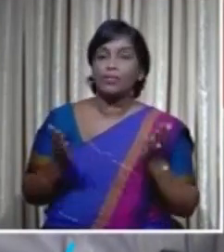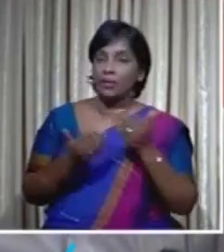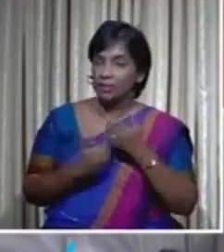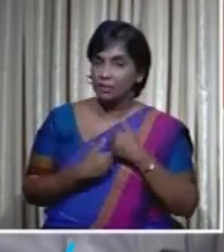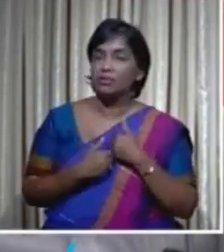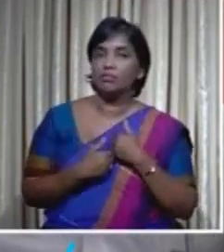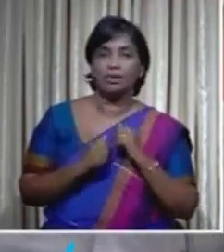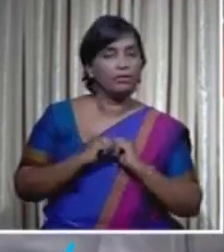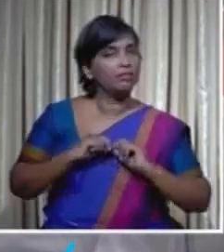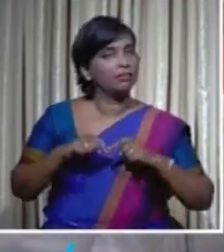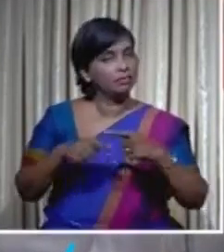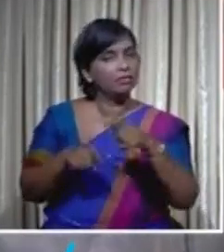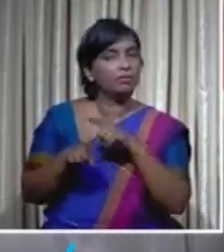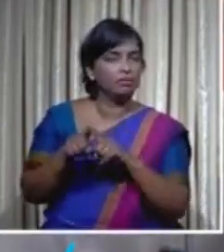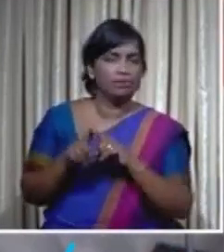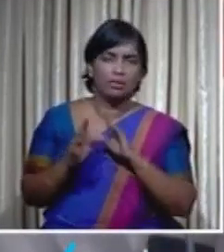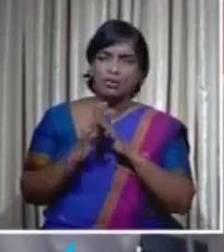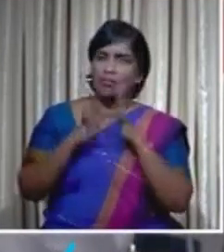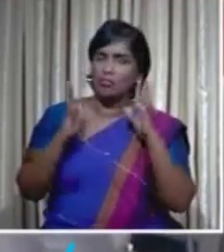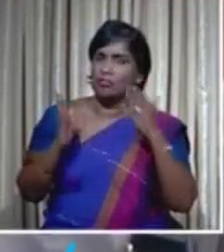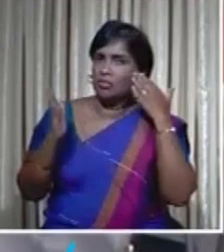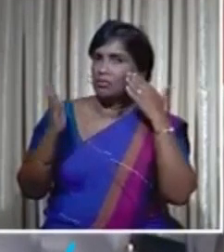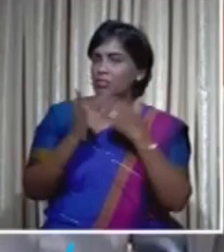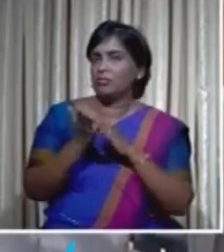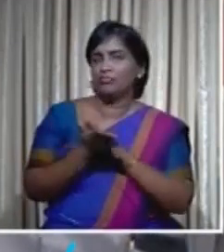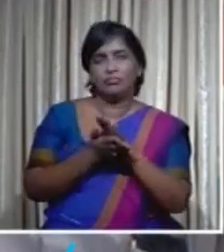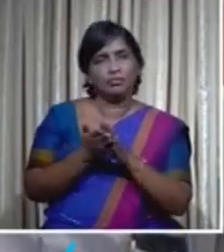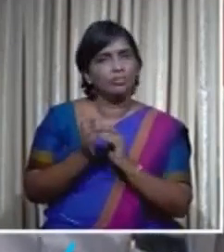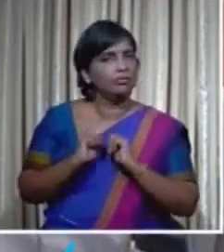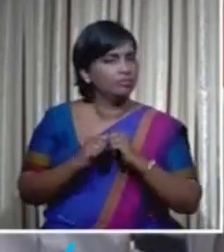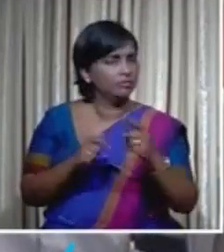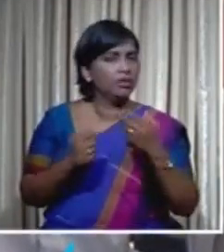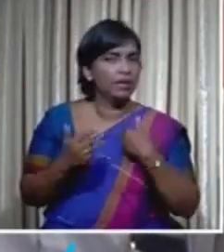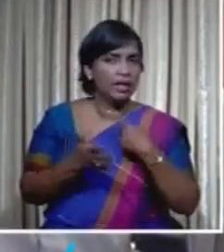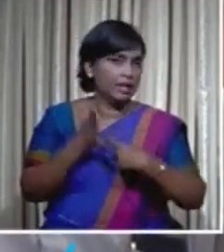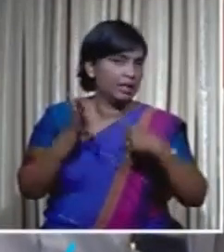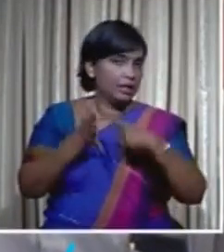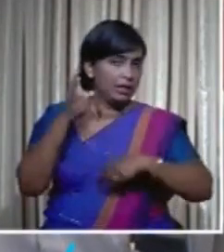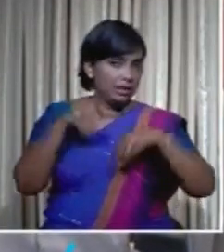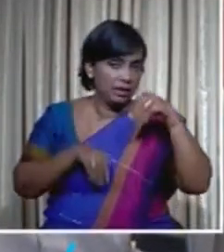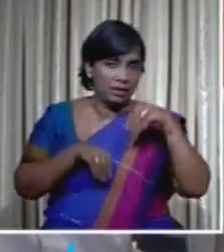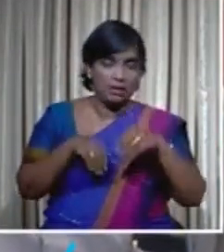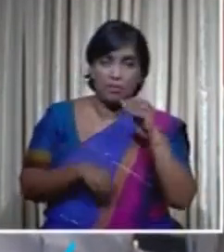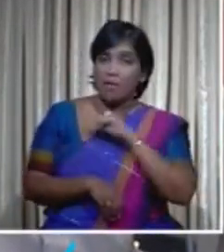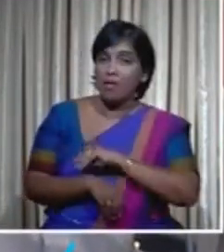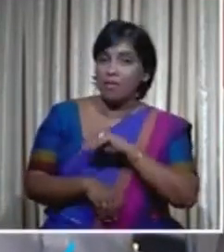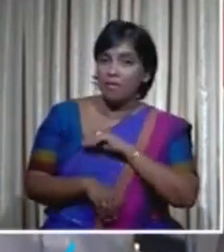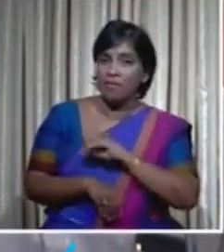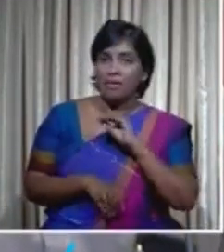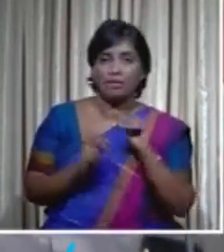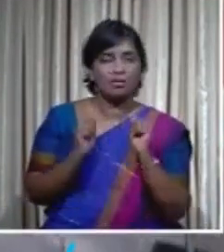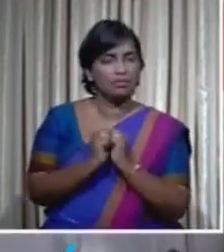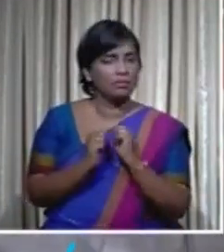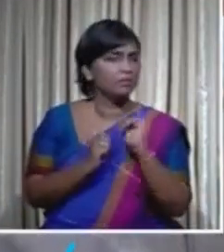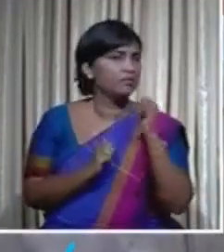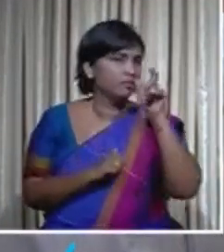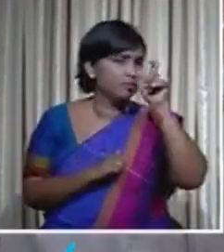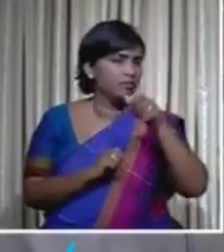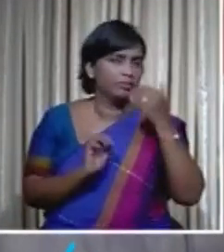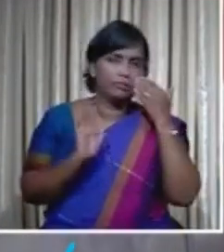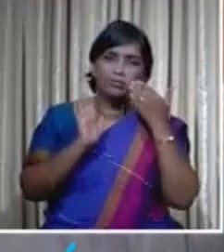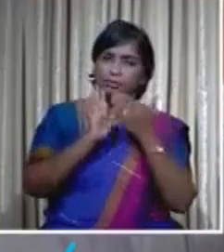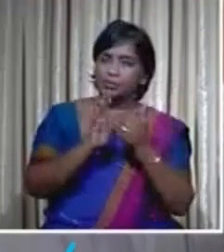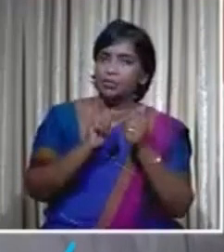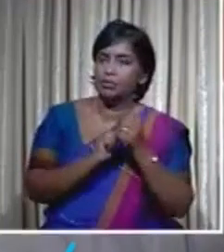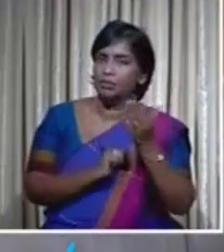இந்த மண்ணிலே தங்களுடைய அரசியல் லாபங்களுக்காகத்தான் இதனை கொண்டு செல்கின்றார்கள். ஆகவே கௌரவ பிரதம அமைச்சர் அவர்களே,